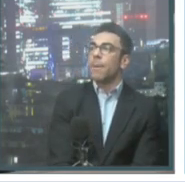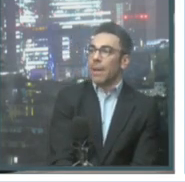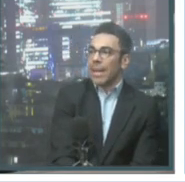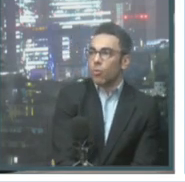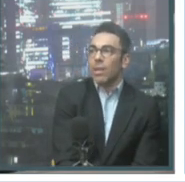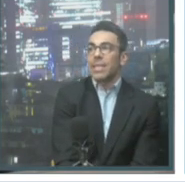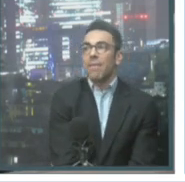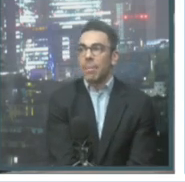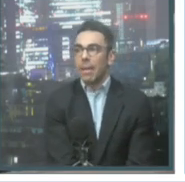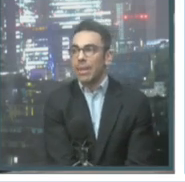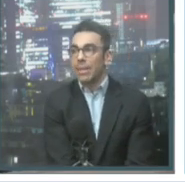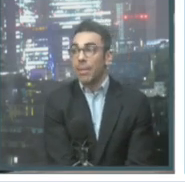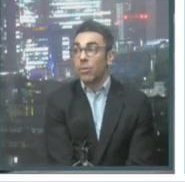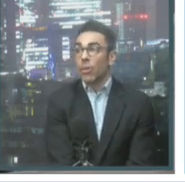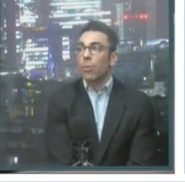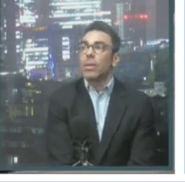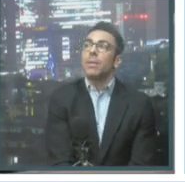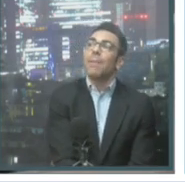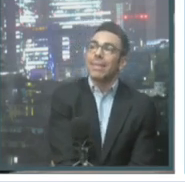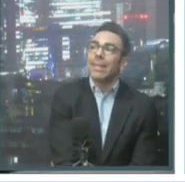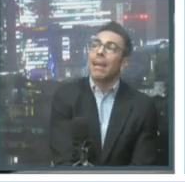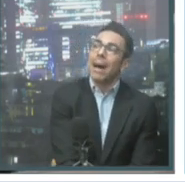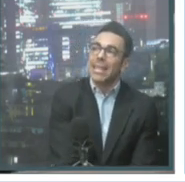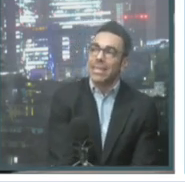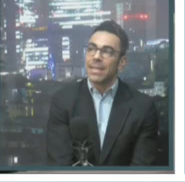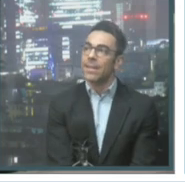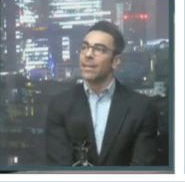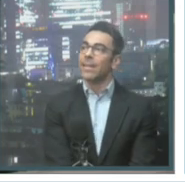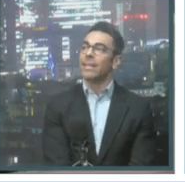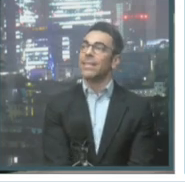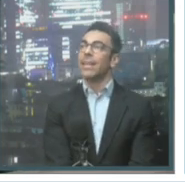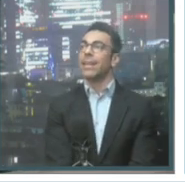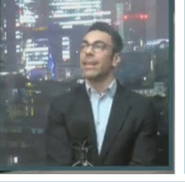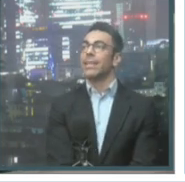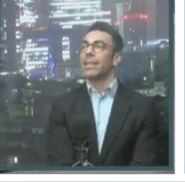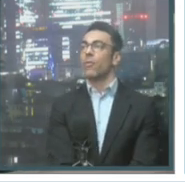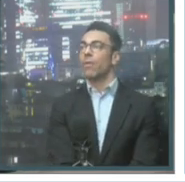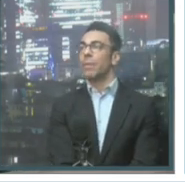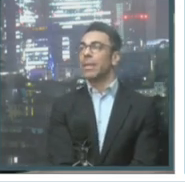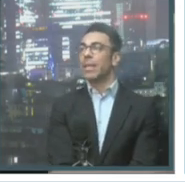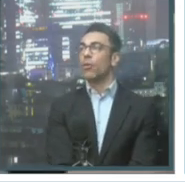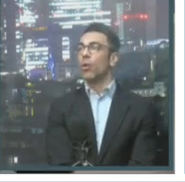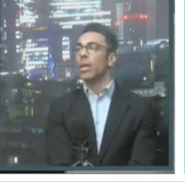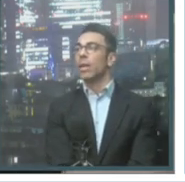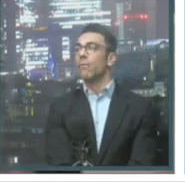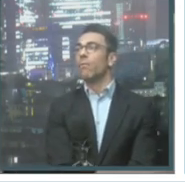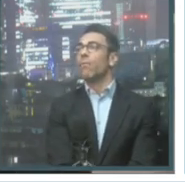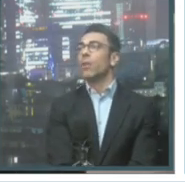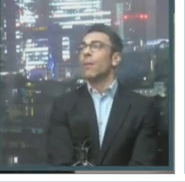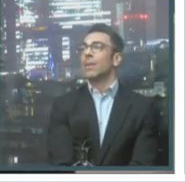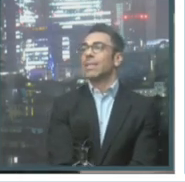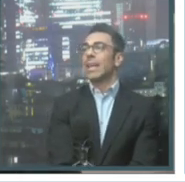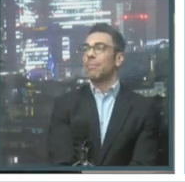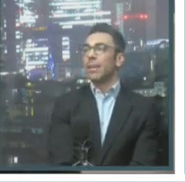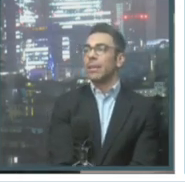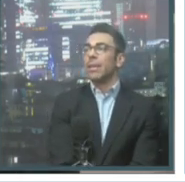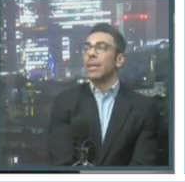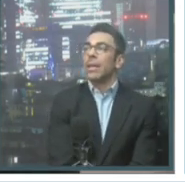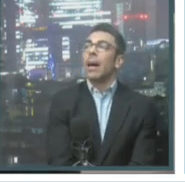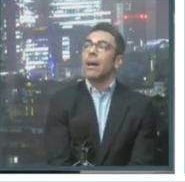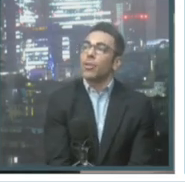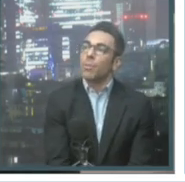perché la scuola serve per l'apprendimento e quindi si parte dalla base se se ovviamente noi vogliamo essere